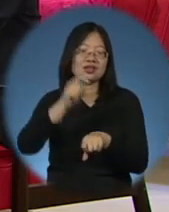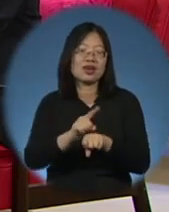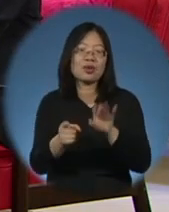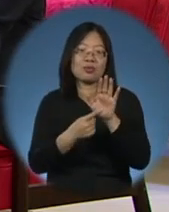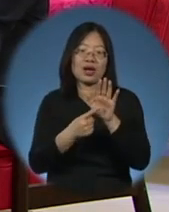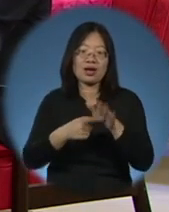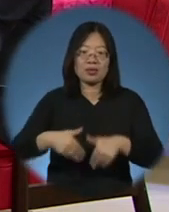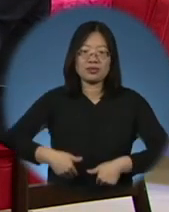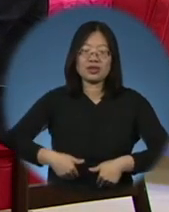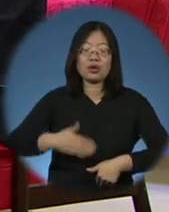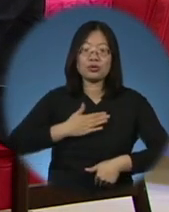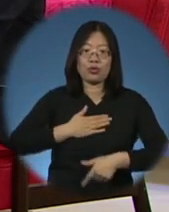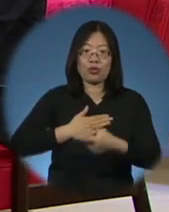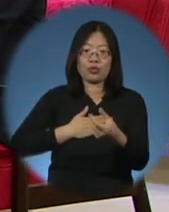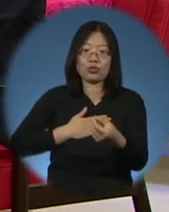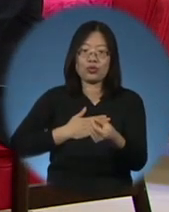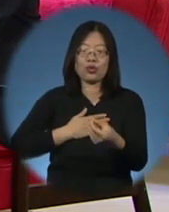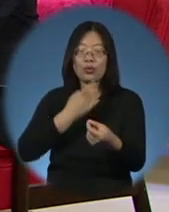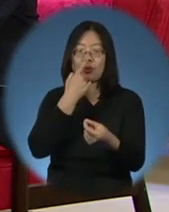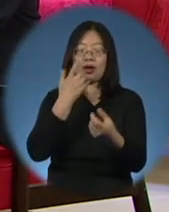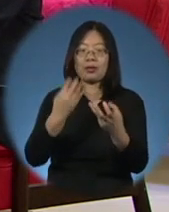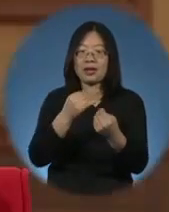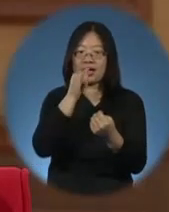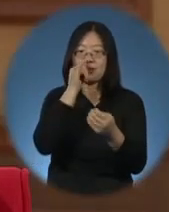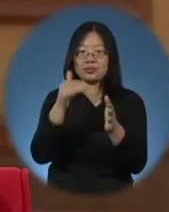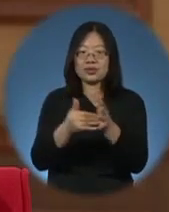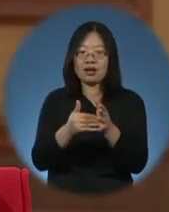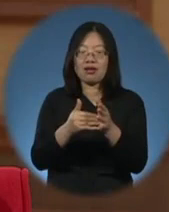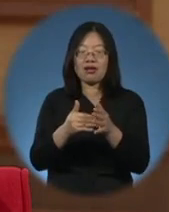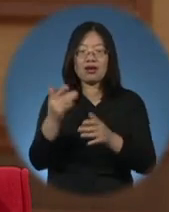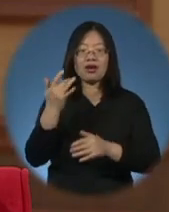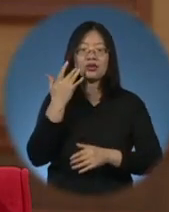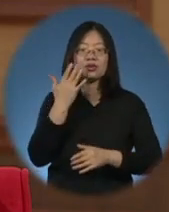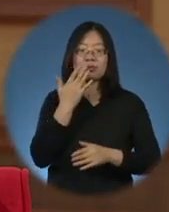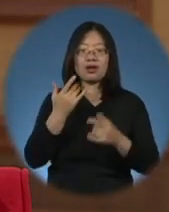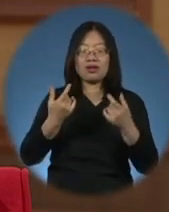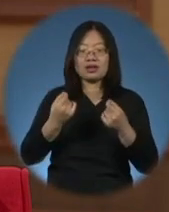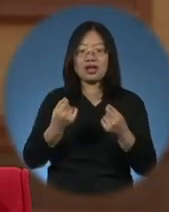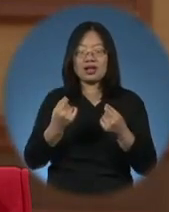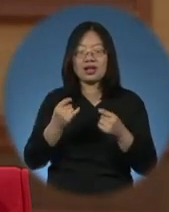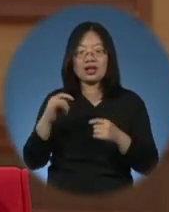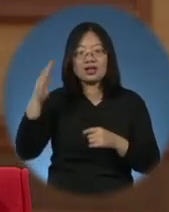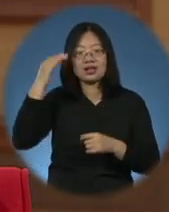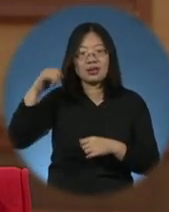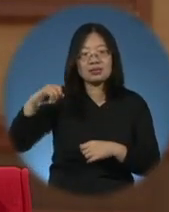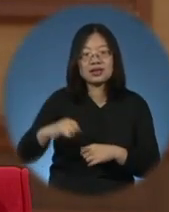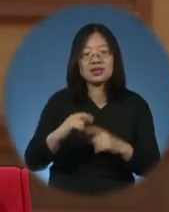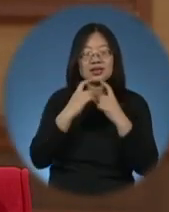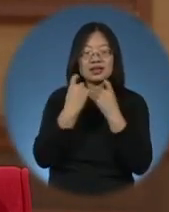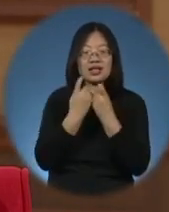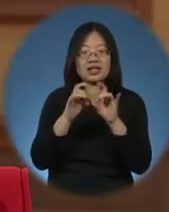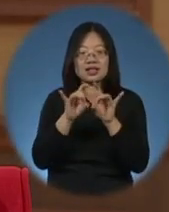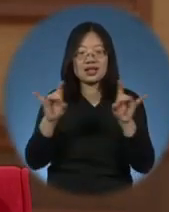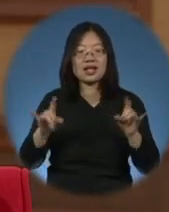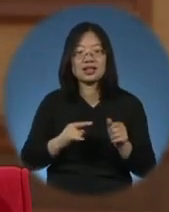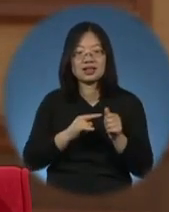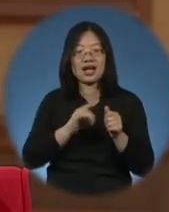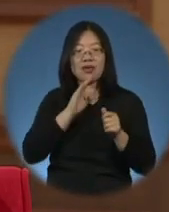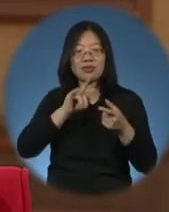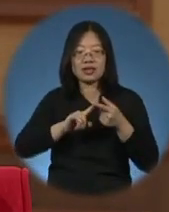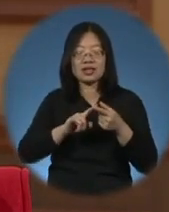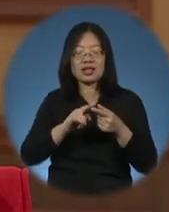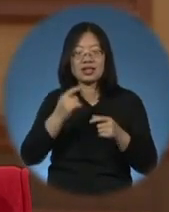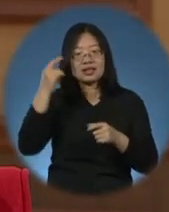거 아닙니까? 예, 저도 그렇게 봐요. 배울 점이 많은 것 같아요. 사실 꿀벌과 개미들은 어떤 개개의 개체는